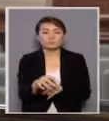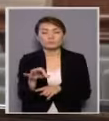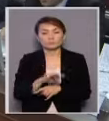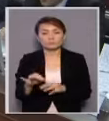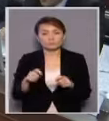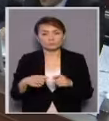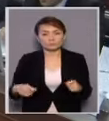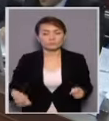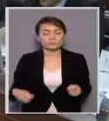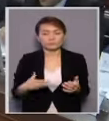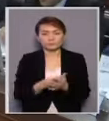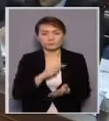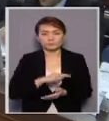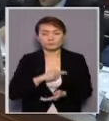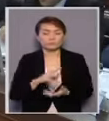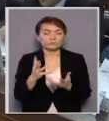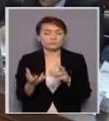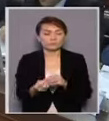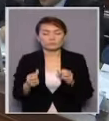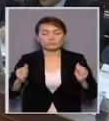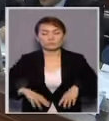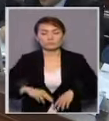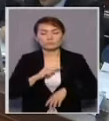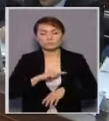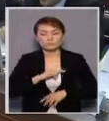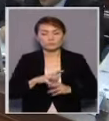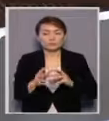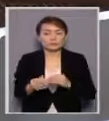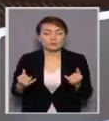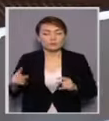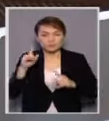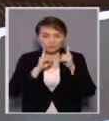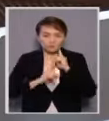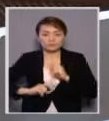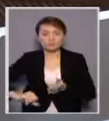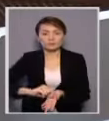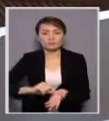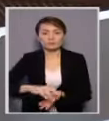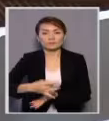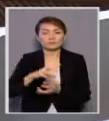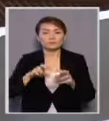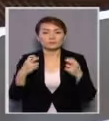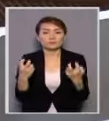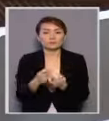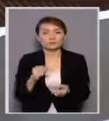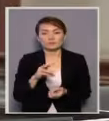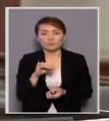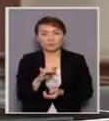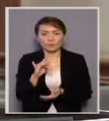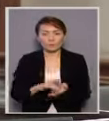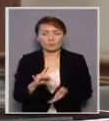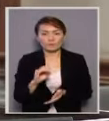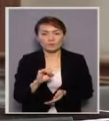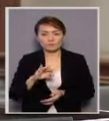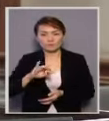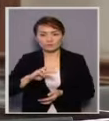задержке субсидирования и результатах принятых решений по итогам совещания председатель ревизионной комиссии по отростку области яровит